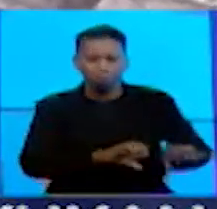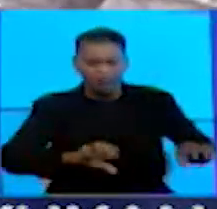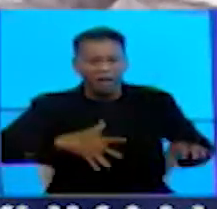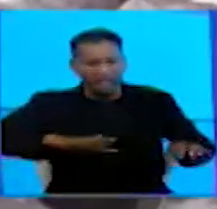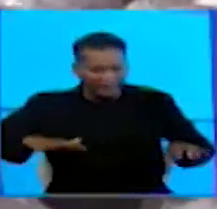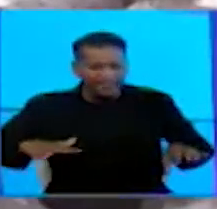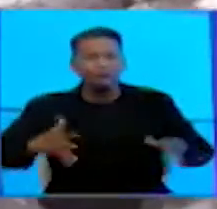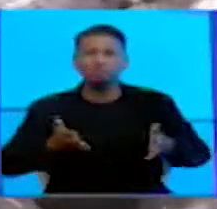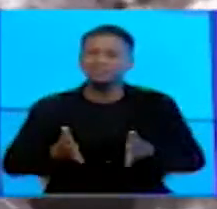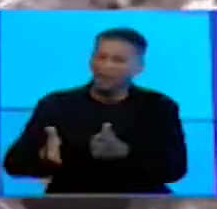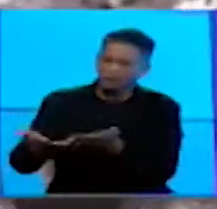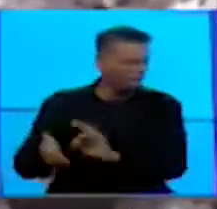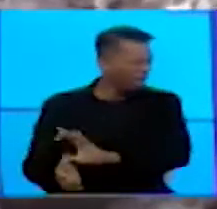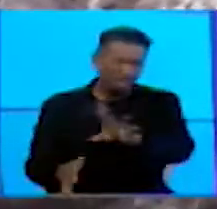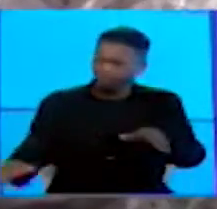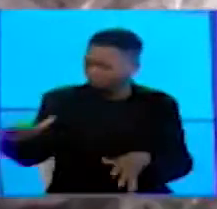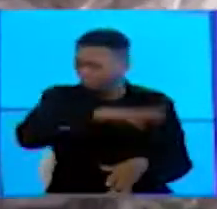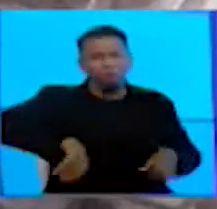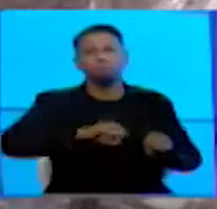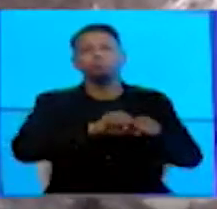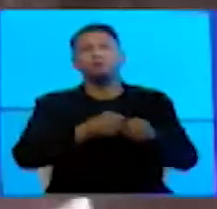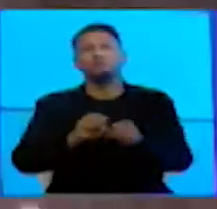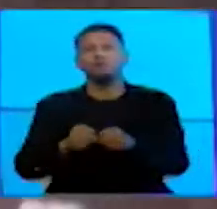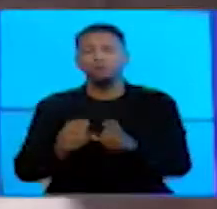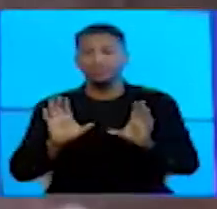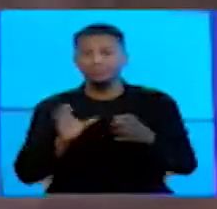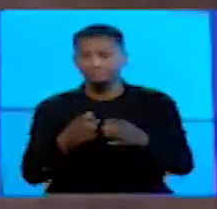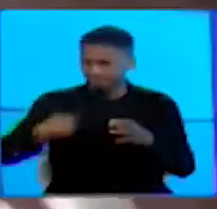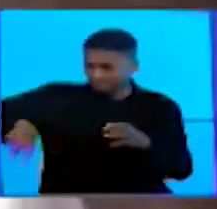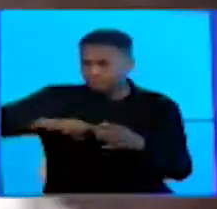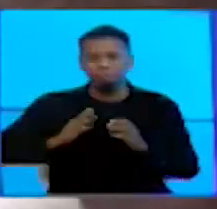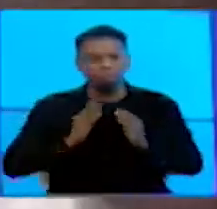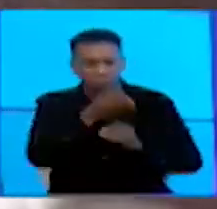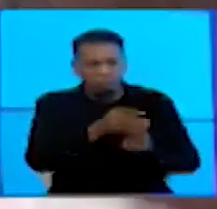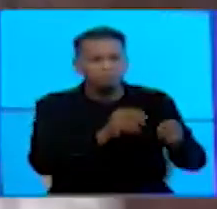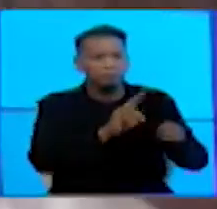Sungai Pedes di kaki Gunung Slamet. Dari Brebes, Jawa Tengah, Yunibar melaporkan.